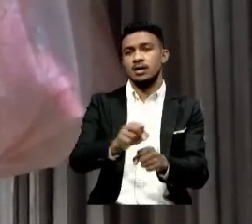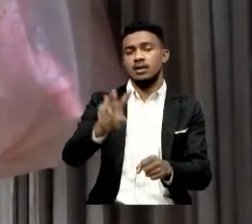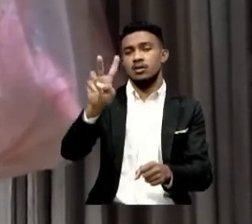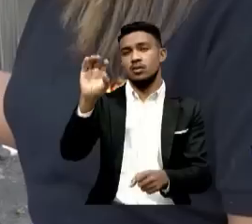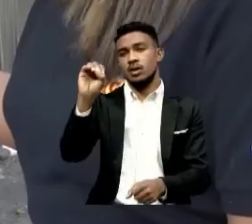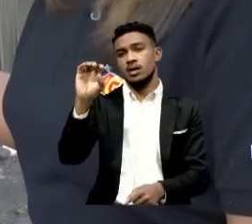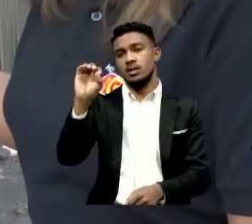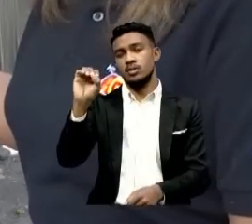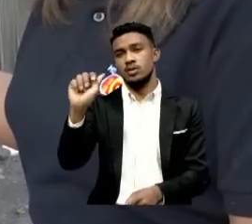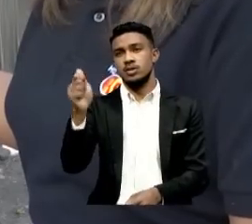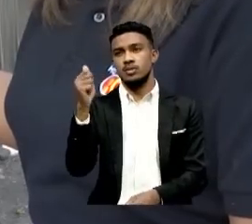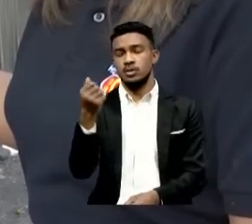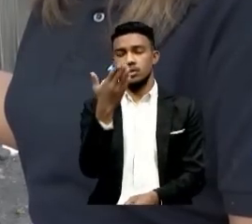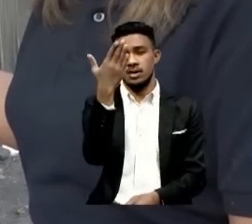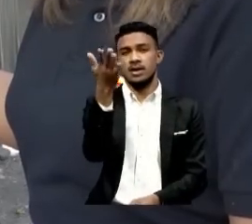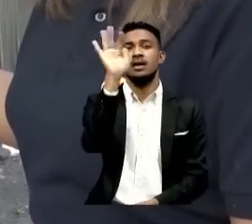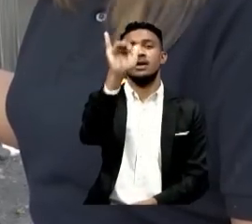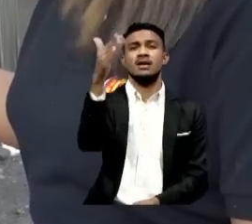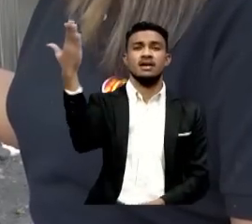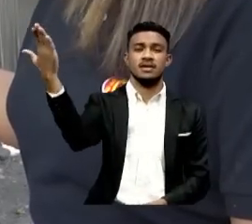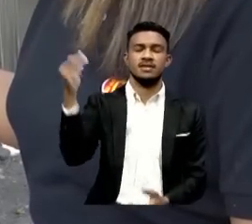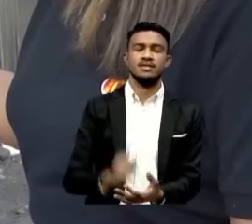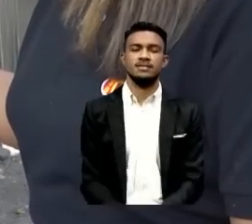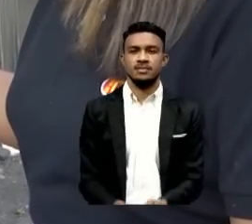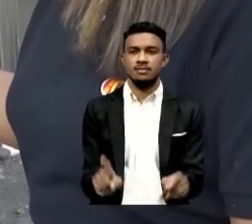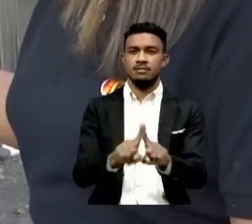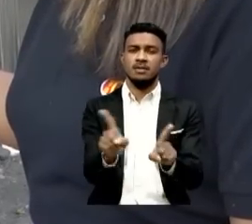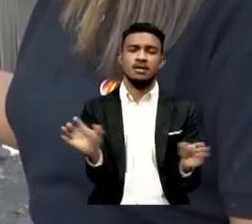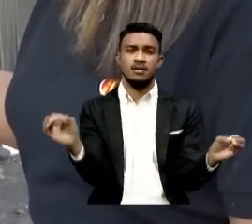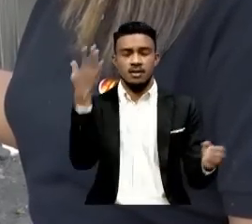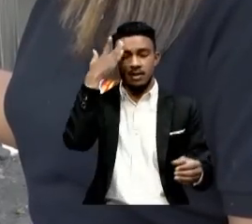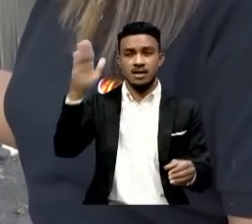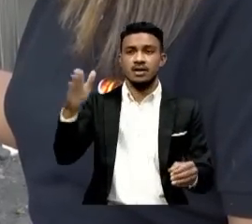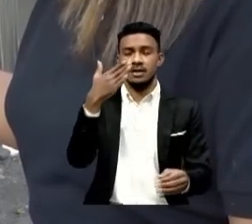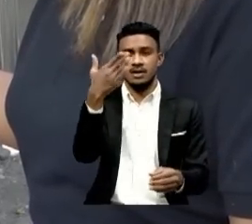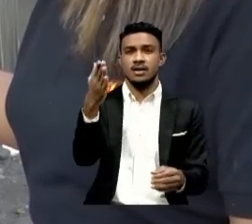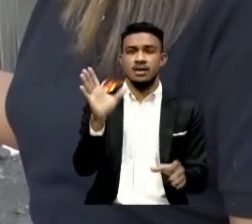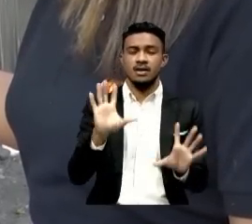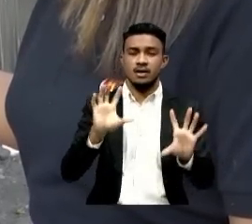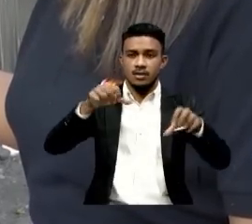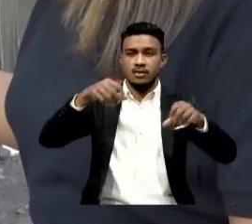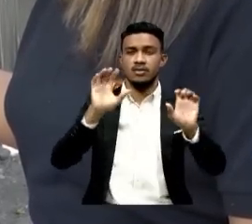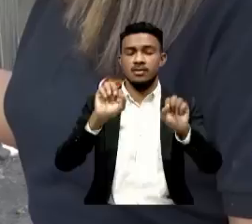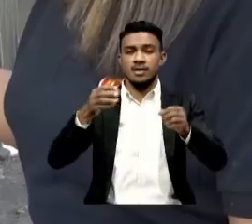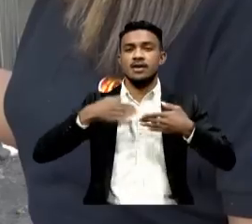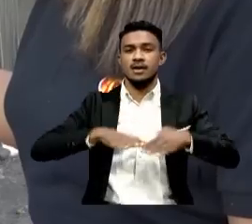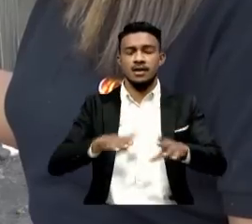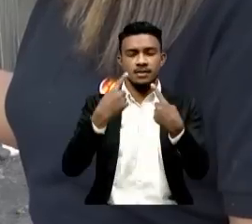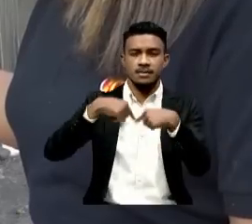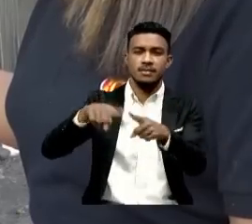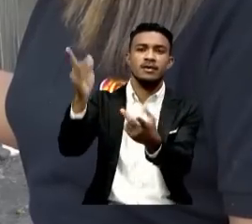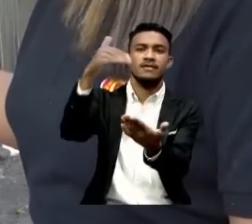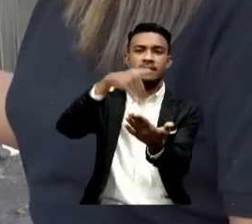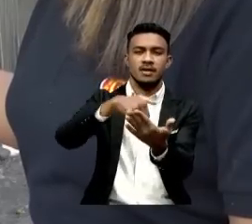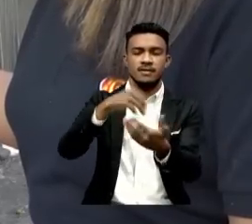2010 ini mehela iha idan ba mas lah tene ini senti beladiak ini lulu ini kalian ini bafali